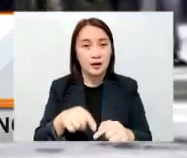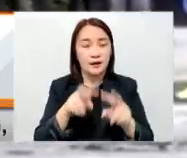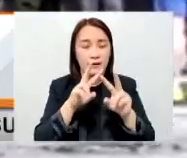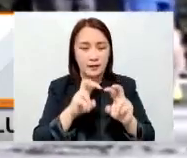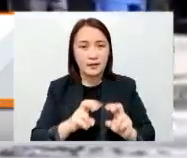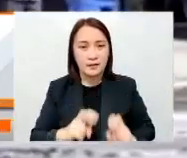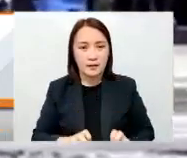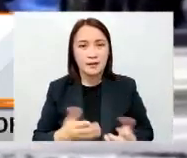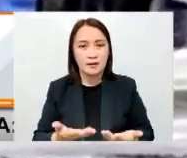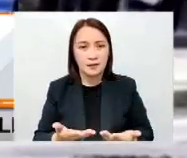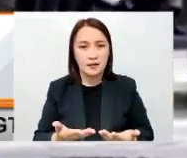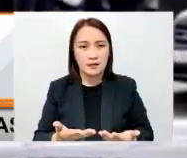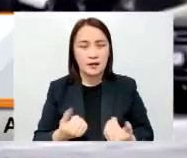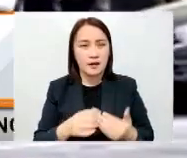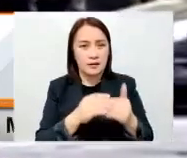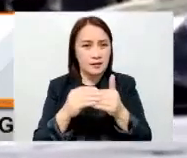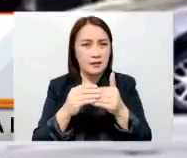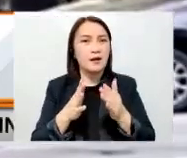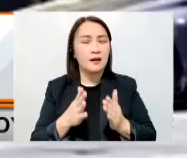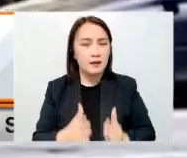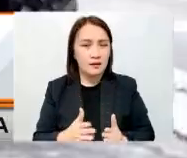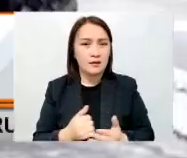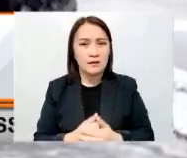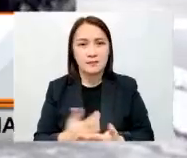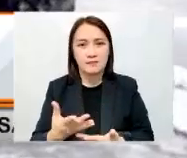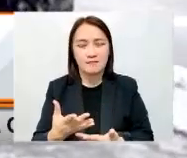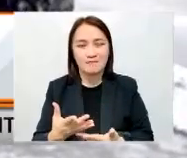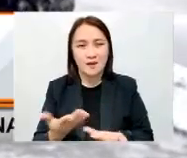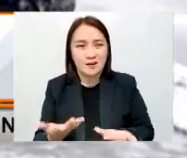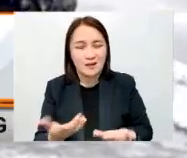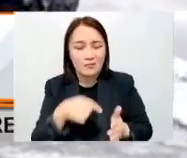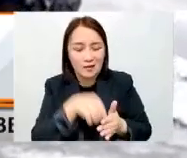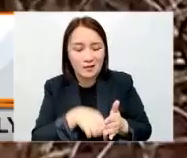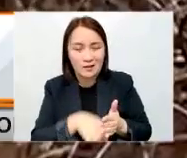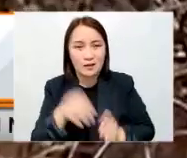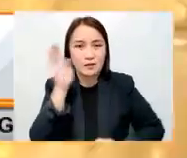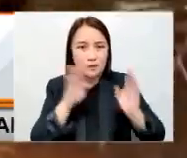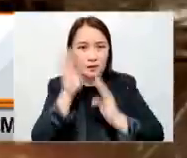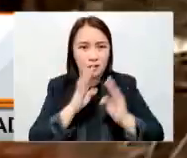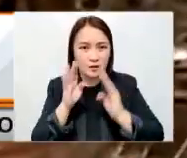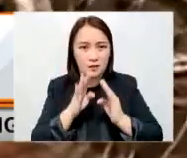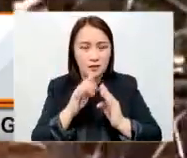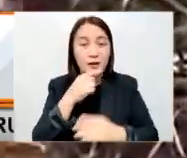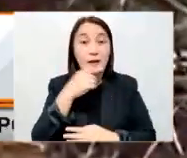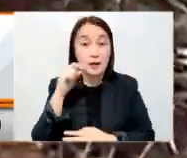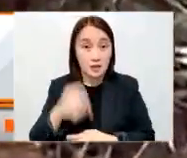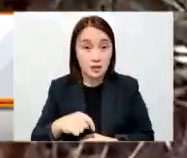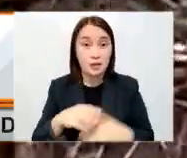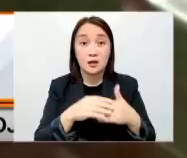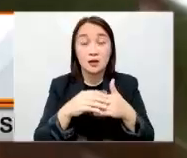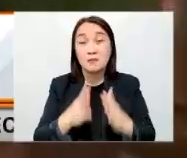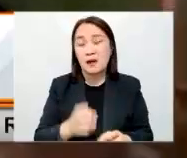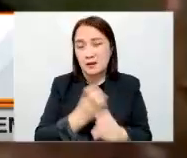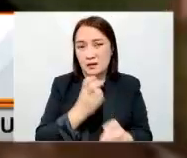lamat sa liderato ni President Putin ang nangyari. Malalim daw ang problema ngayon ng Russian leader dahil mahirap maipanalo ang giyera sa